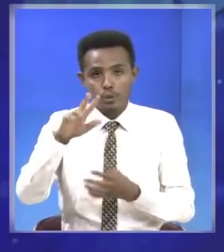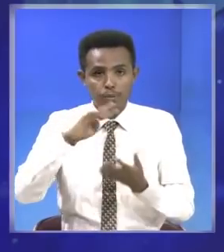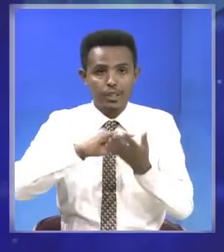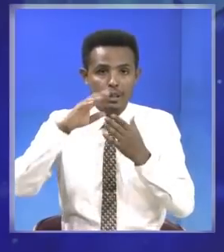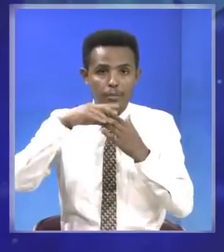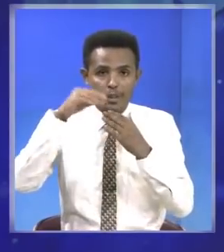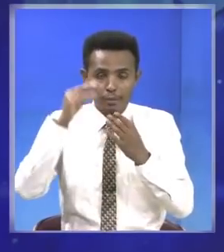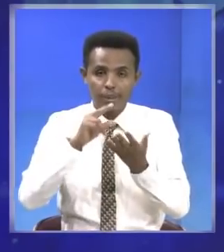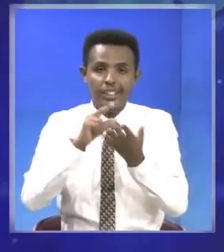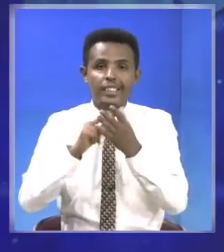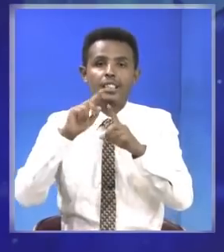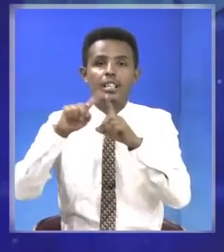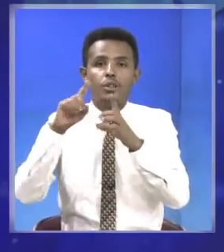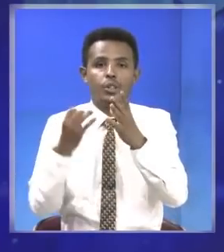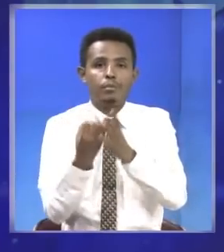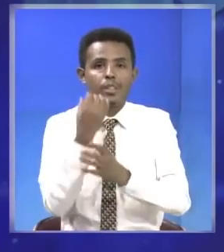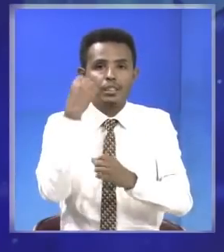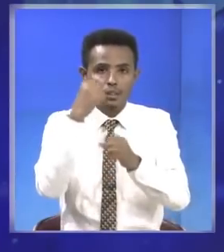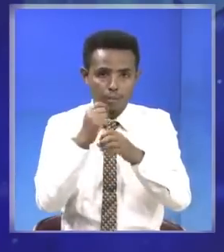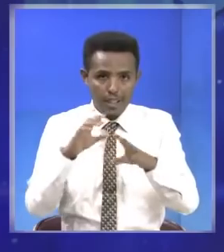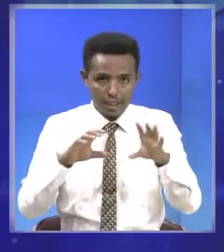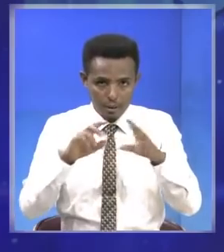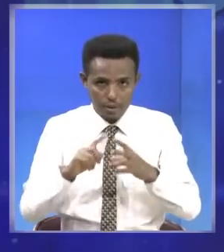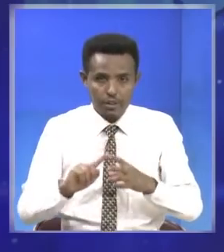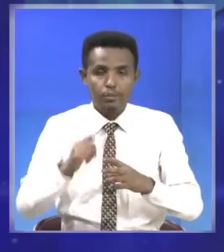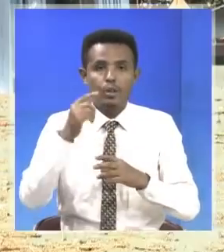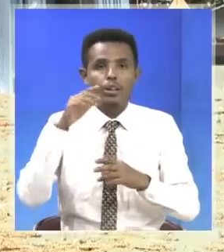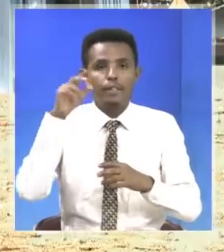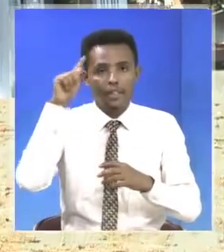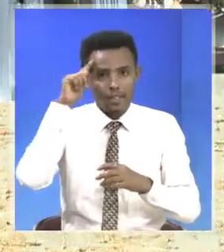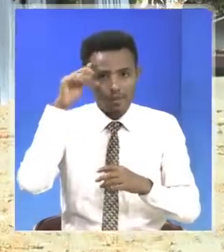የተለያዩ የልማት ስራዎችን ማከናወን ጀምሯል። ተስፋ ሞላ።